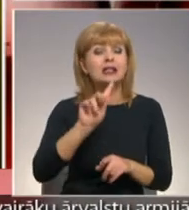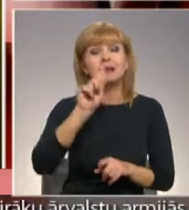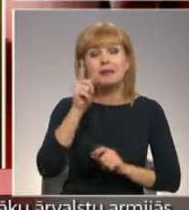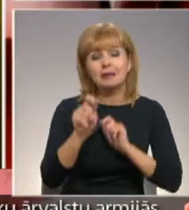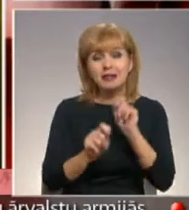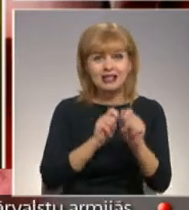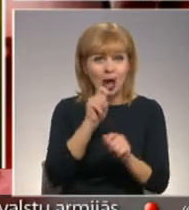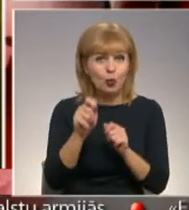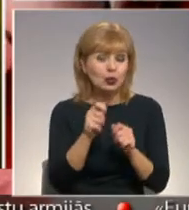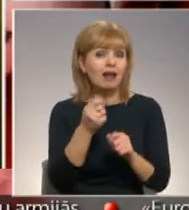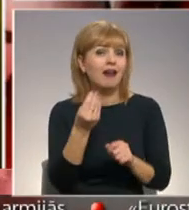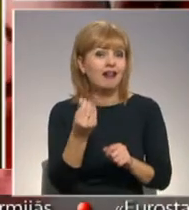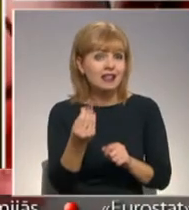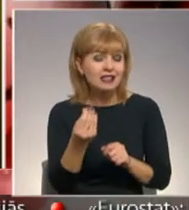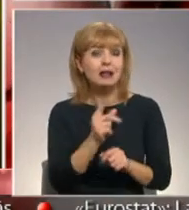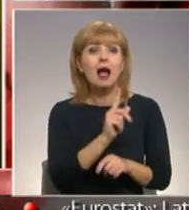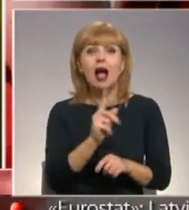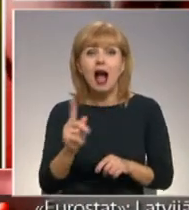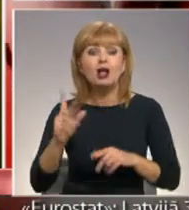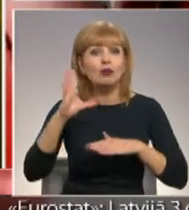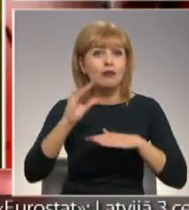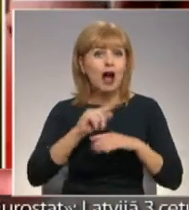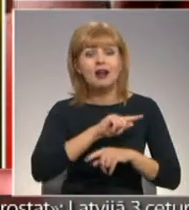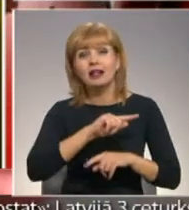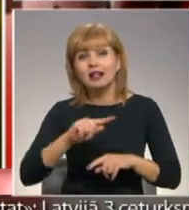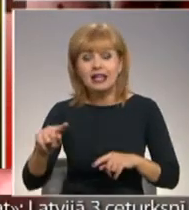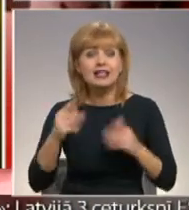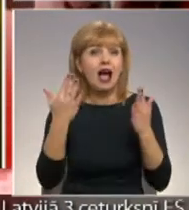saziedotajiem līdzekļiem un tā katru vakaru līdz pat akcijas beigām nākam trešdien.